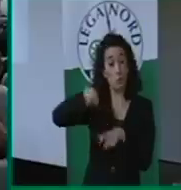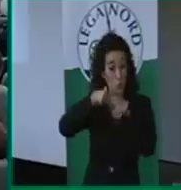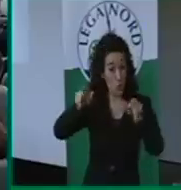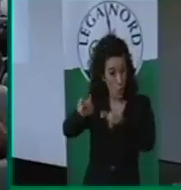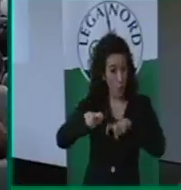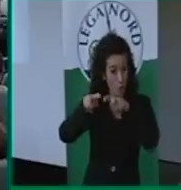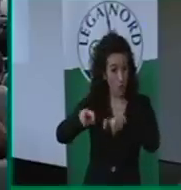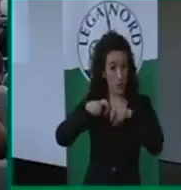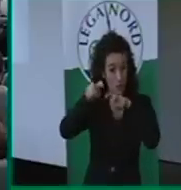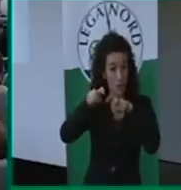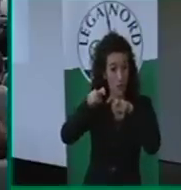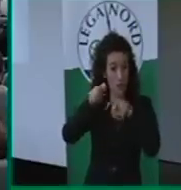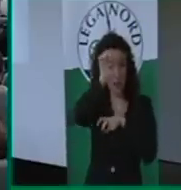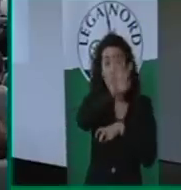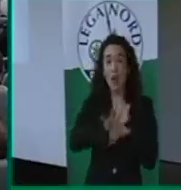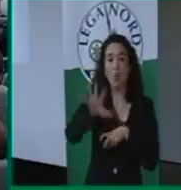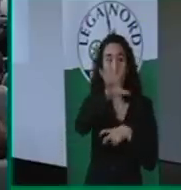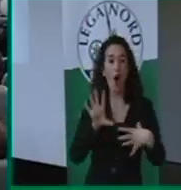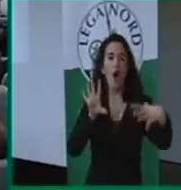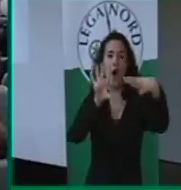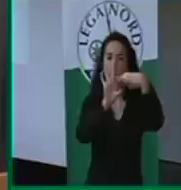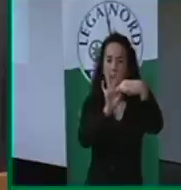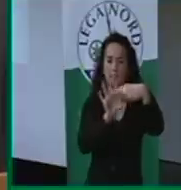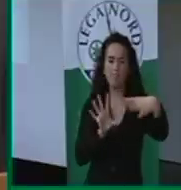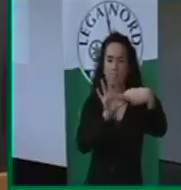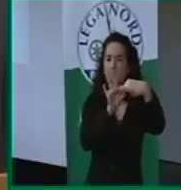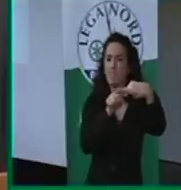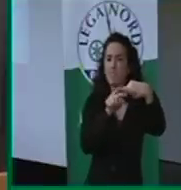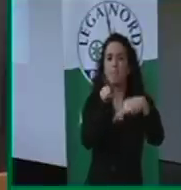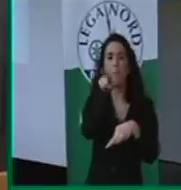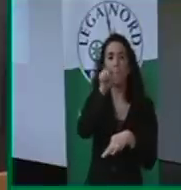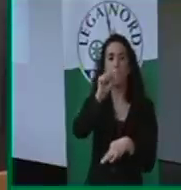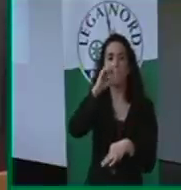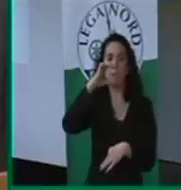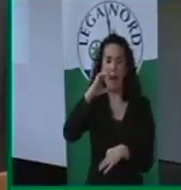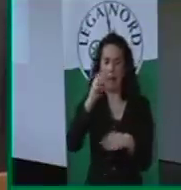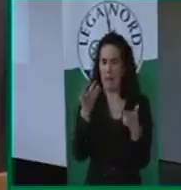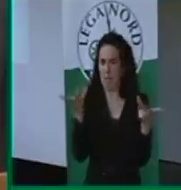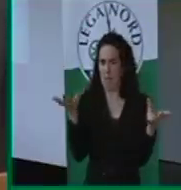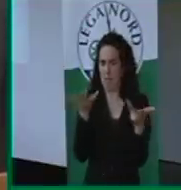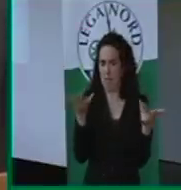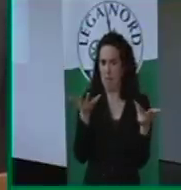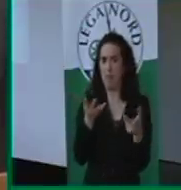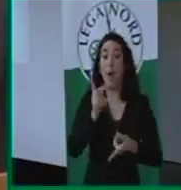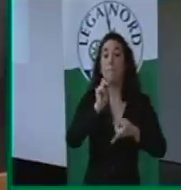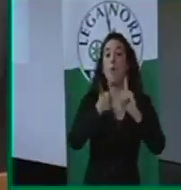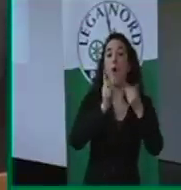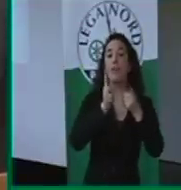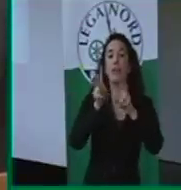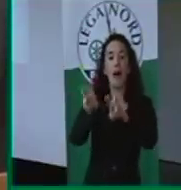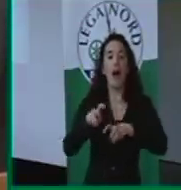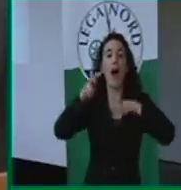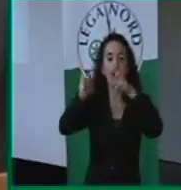con con l'Europa attraverso la Pac cos'è la Pac è praticamente la politica agricola